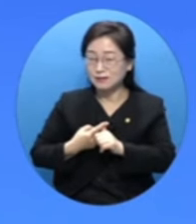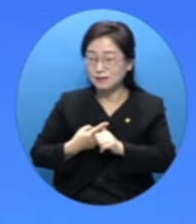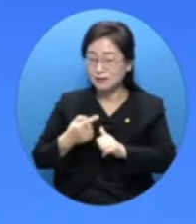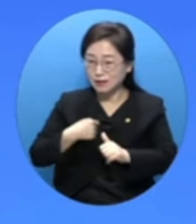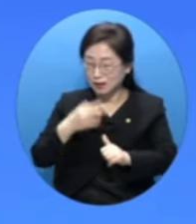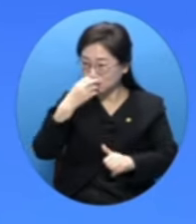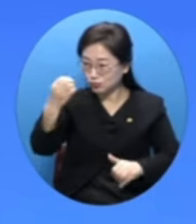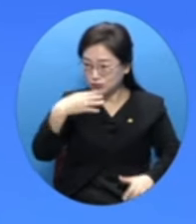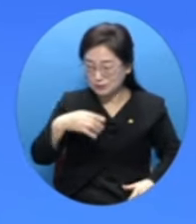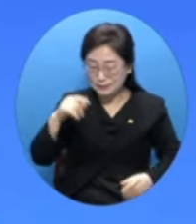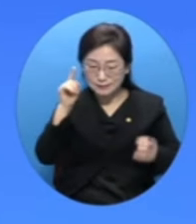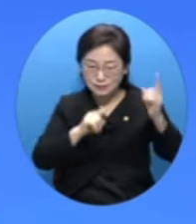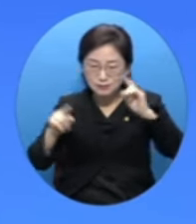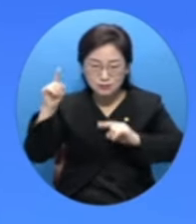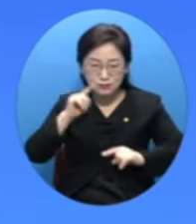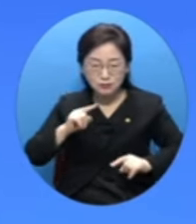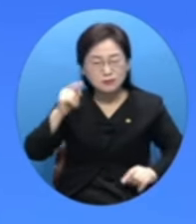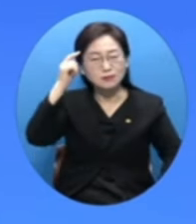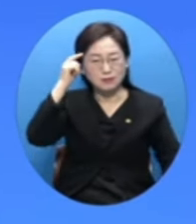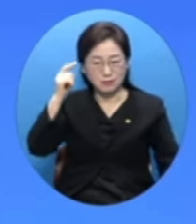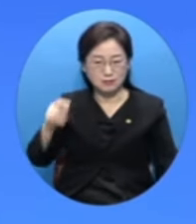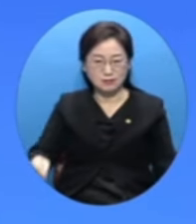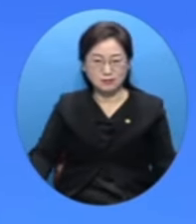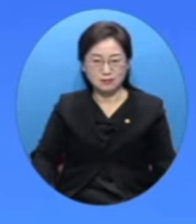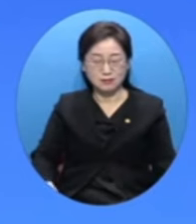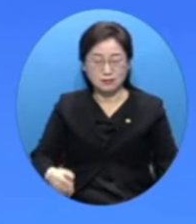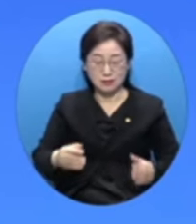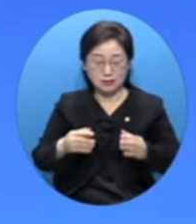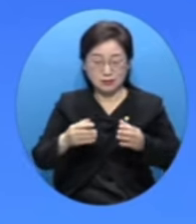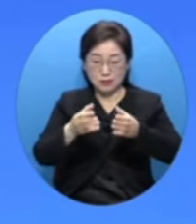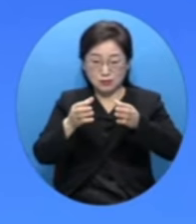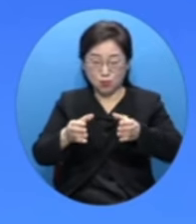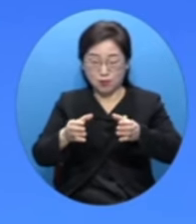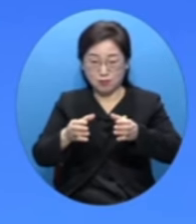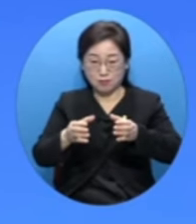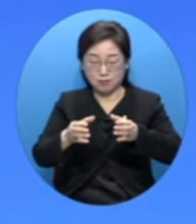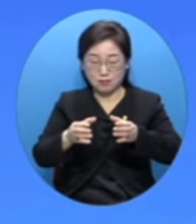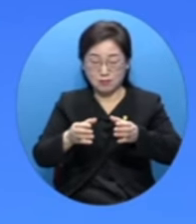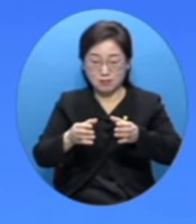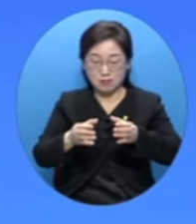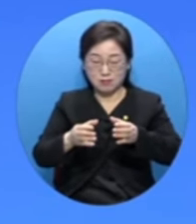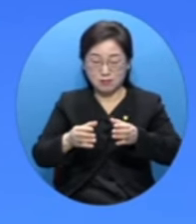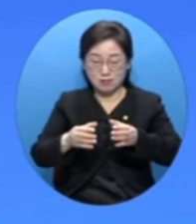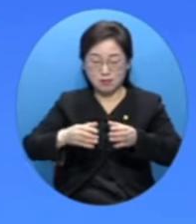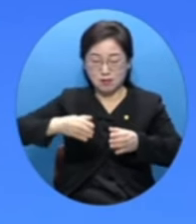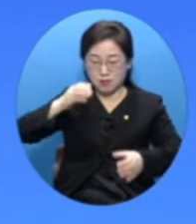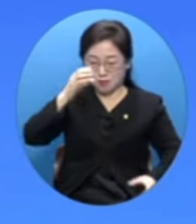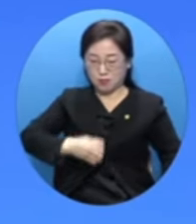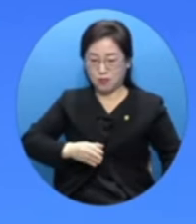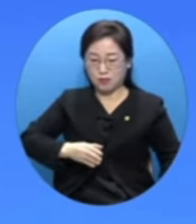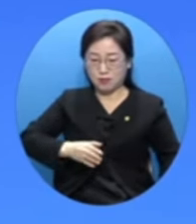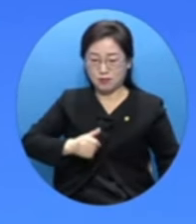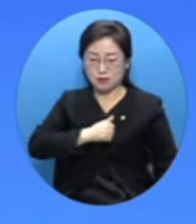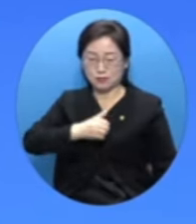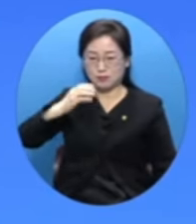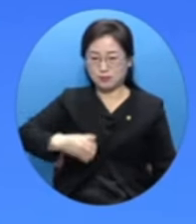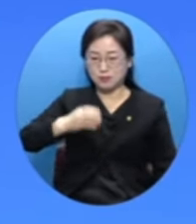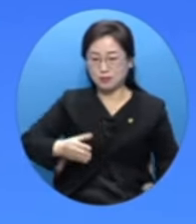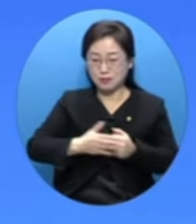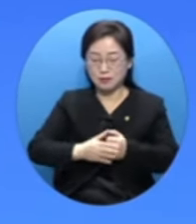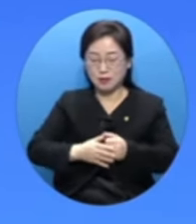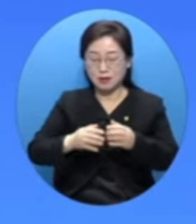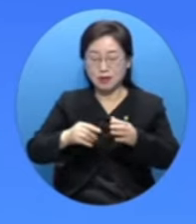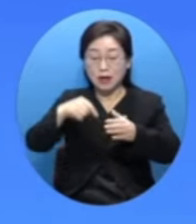나를 무시했다고 상처를 받습니다. 아직 옥합이 너무 견고히 우리를 둘러싸고 있어서 내 안에 계신 예수님이 나타나지